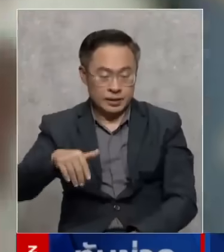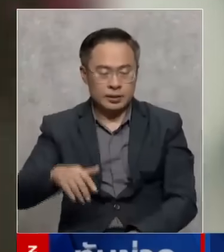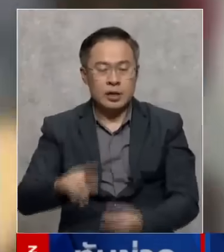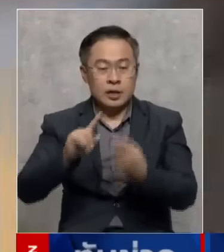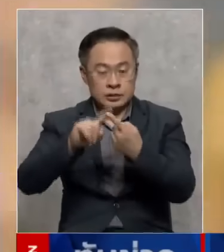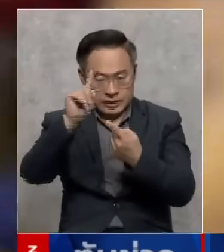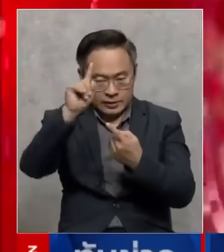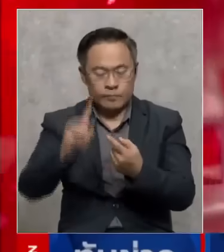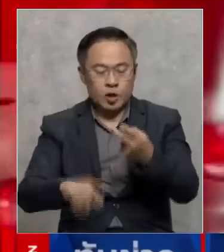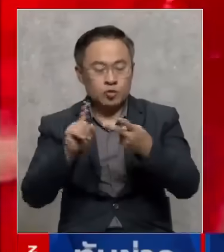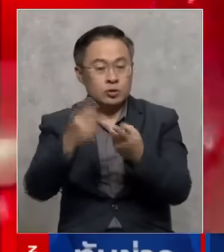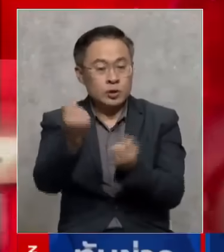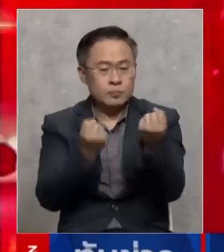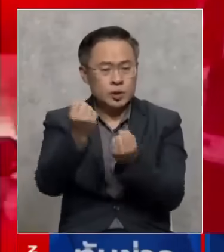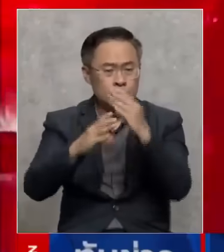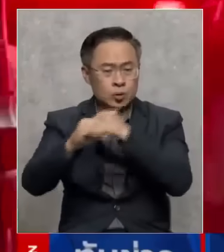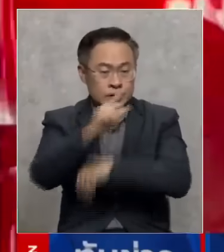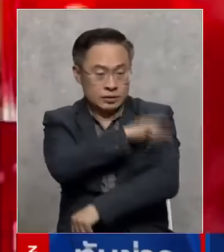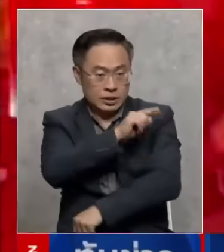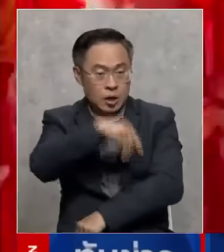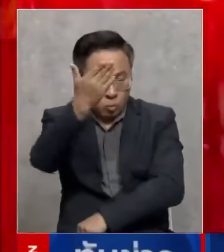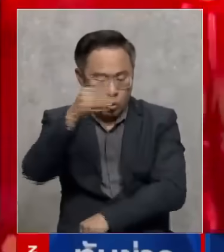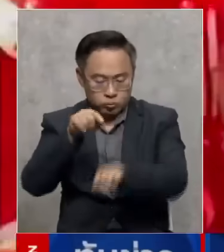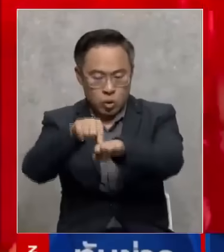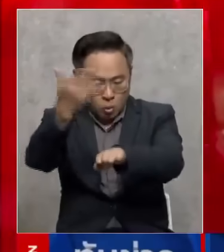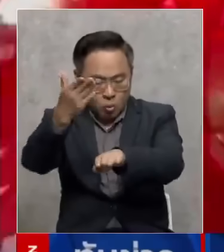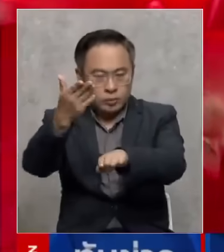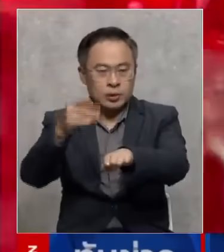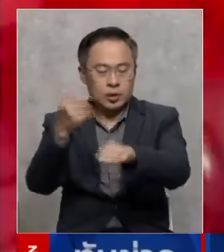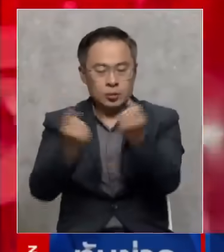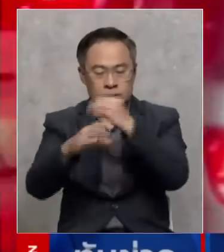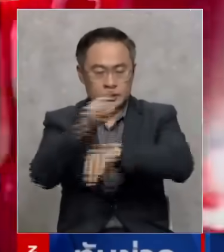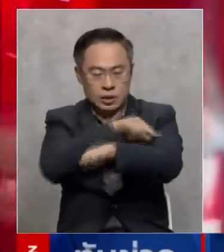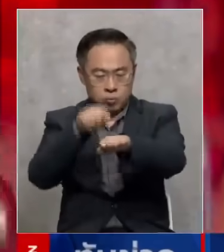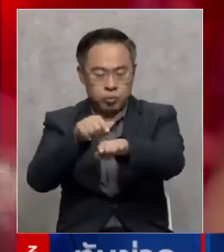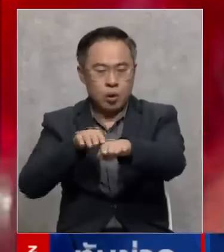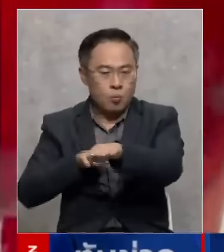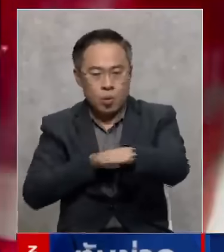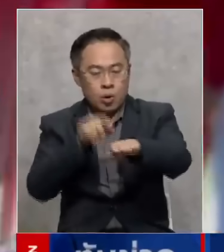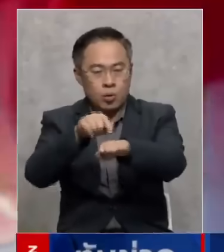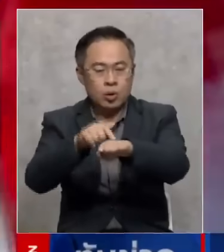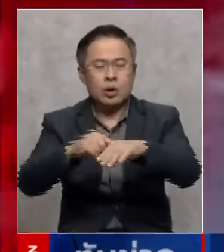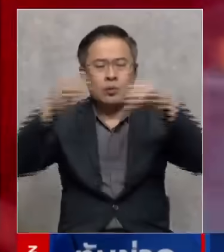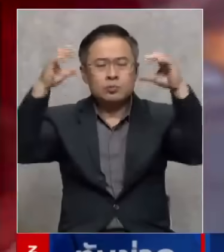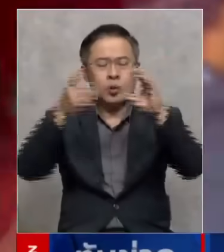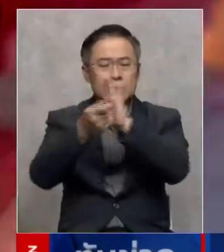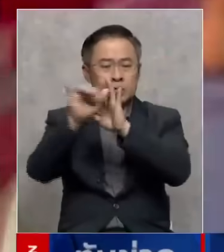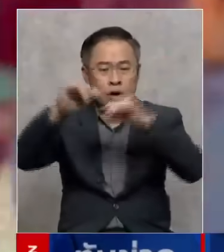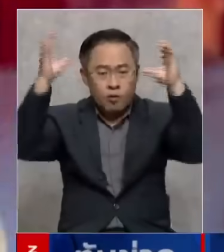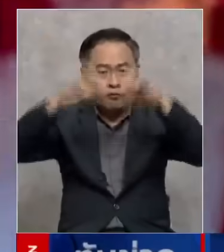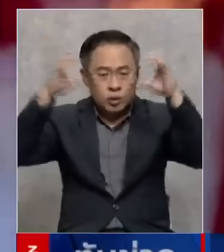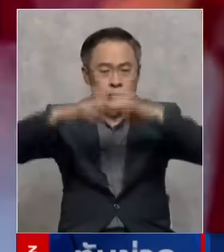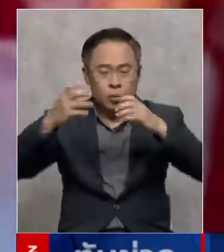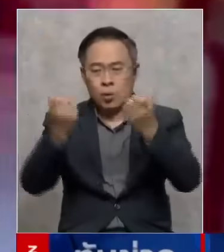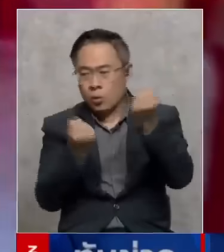ด่านตรวจหรือว่ารถตำรวจว่ามีจุดไหนจะได้แจ้งกันนะคะแต่ปรากฏว่าพอมาถึงอยุธยาฝนมันตกเพราะฝนมันตกปุ๊บต่างคน